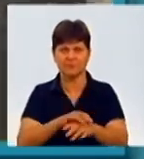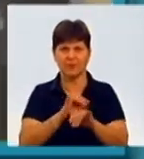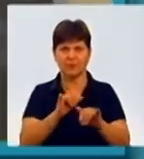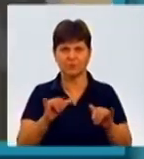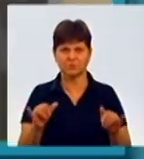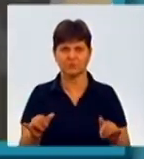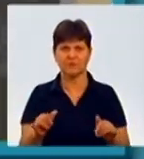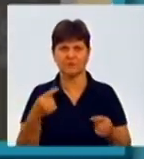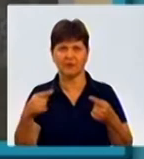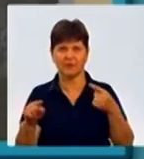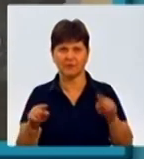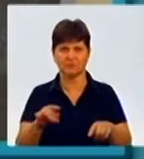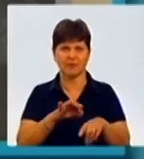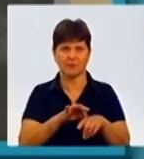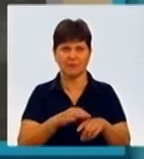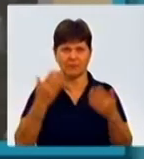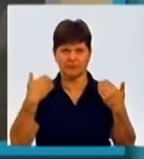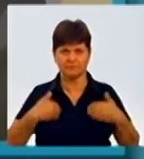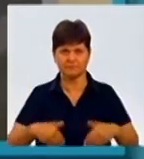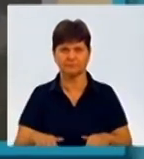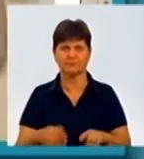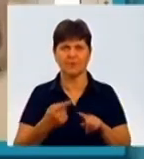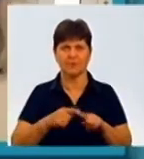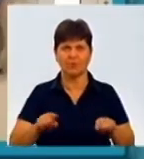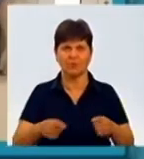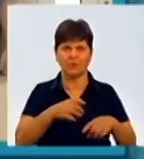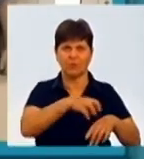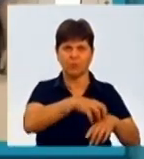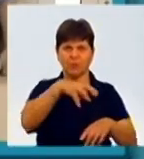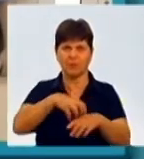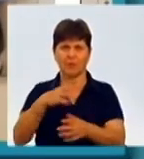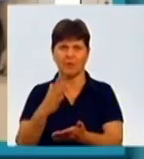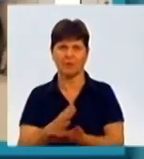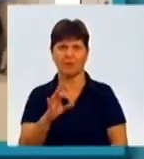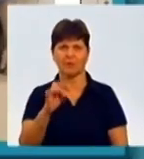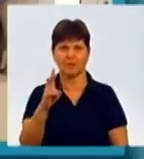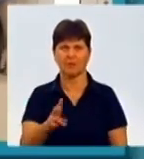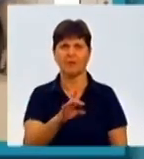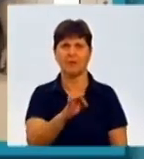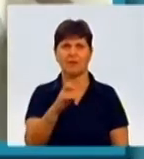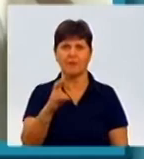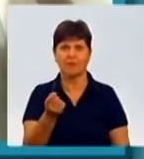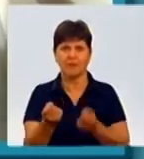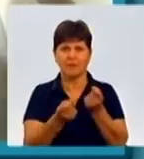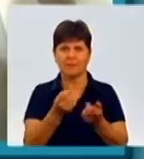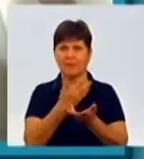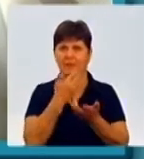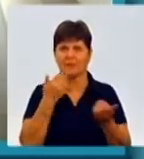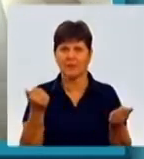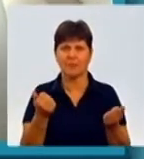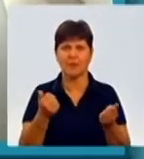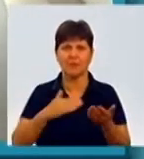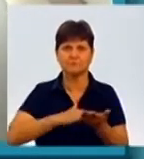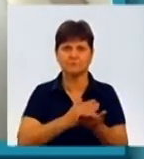на інші частини тіла. Саме вони утворюють пухлину, яка і є раком. Ракові вузлики не мають чітких контурів.